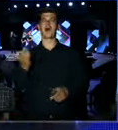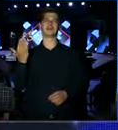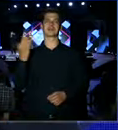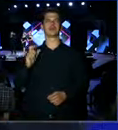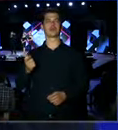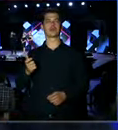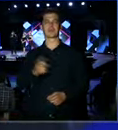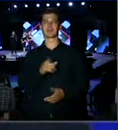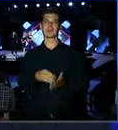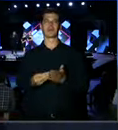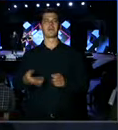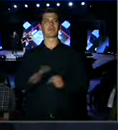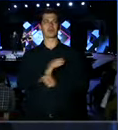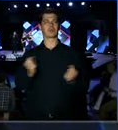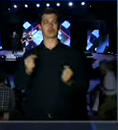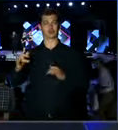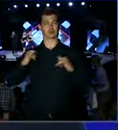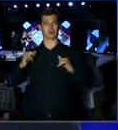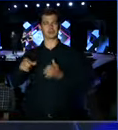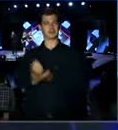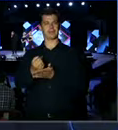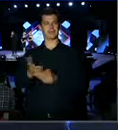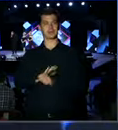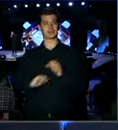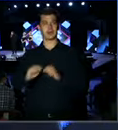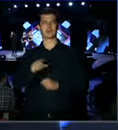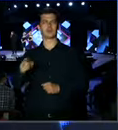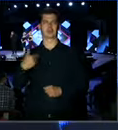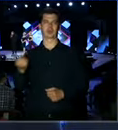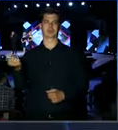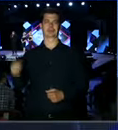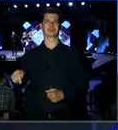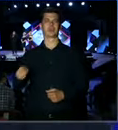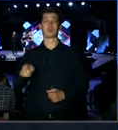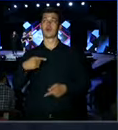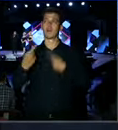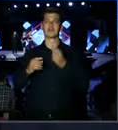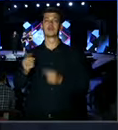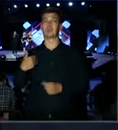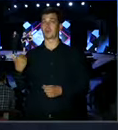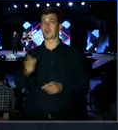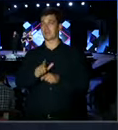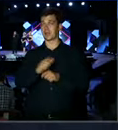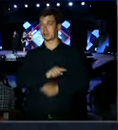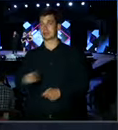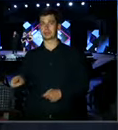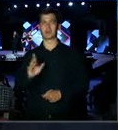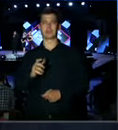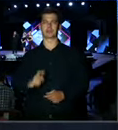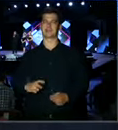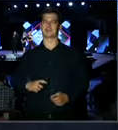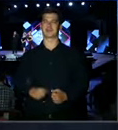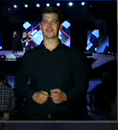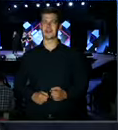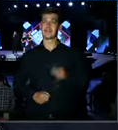jak spotkam się z pełnomocnikiem rządu do spraw osób niepełnosprawnych, który tutaj był i opowiem mu, co tutaj było, to będzie mi bardzo zazdrościł. A